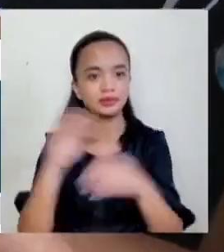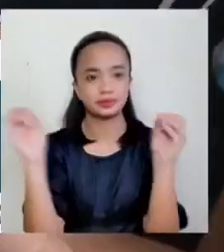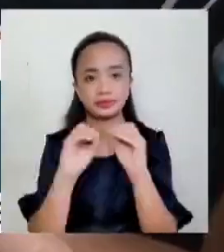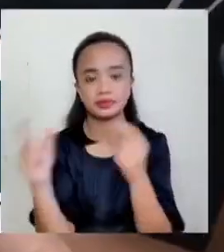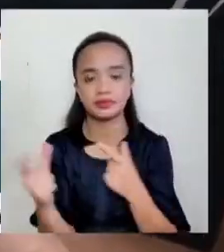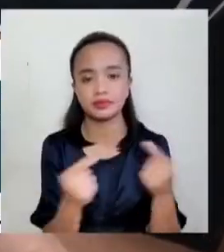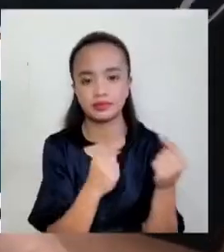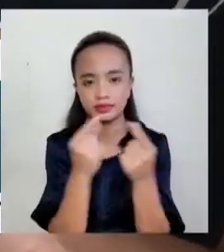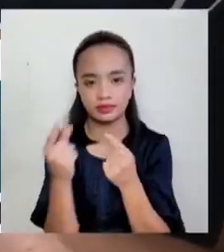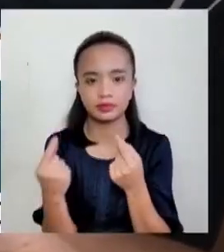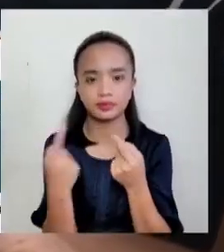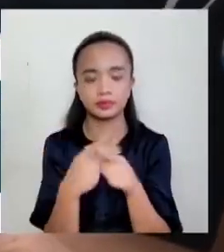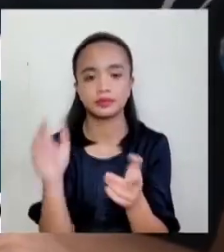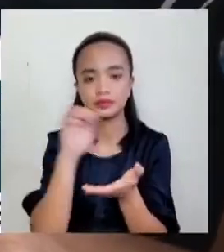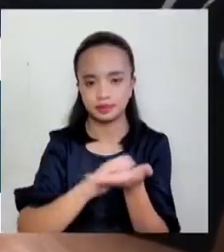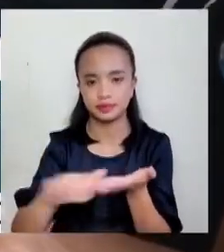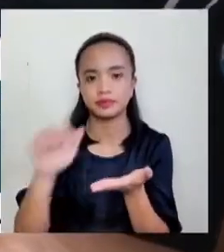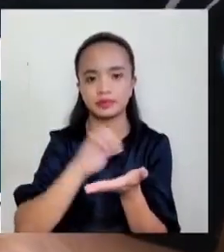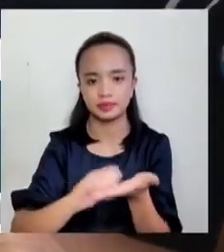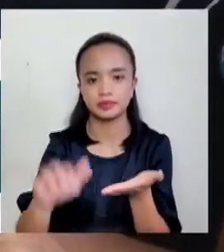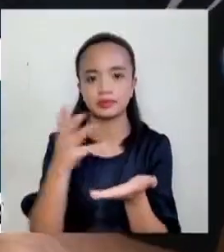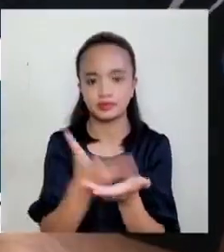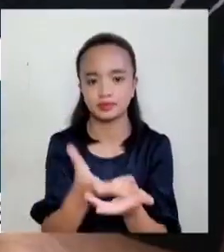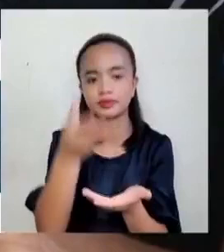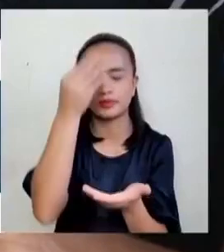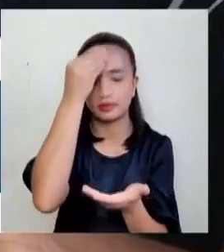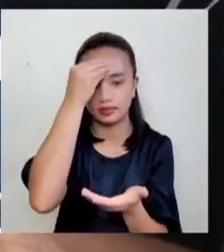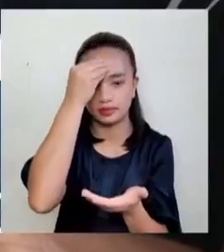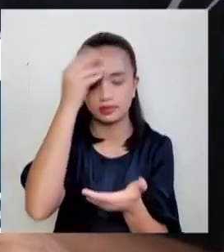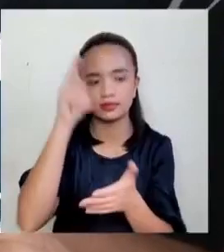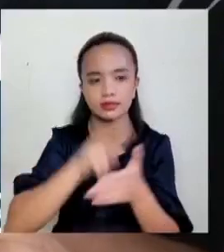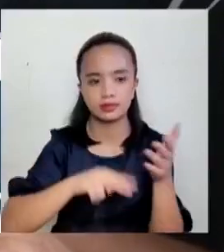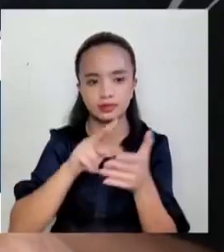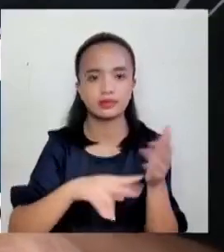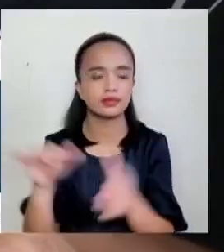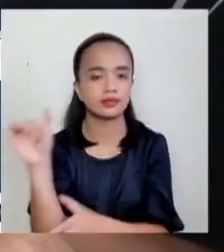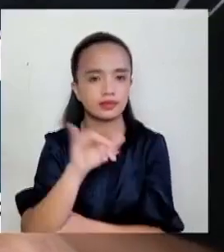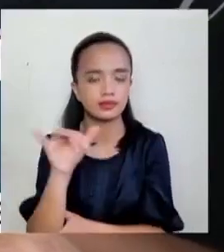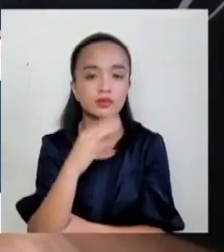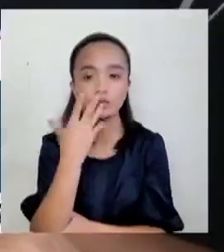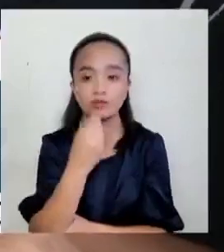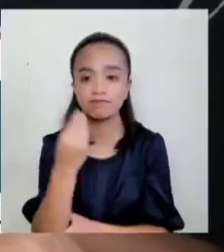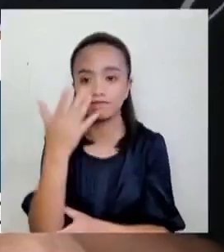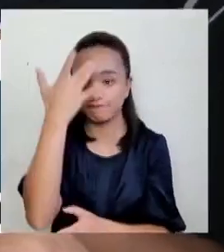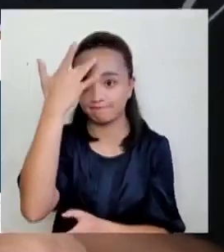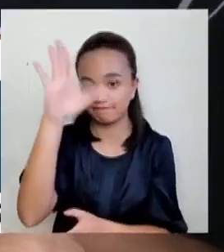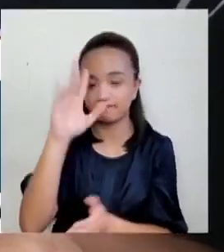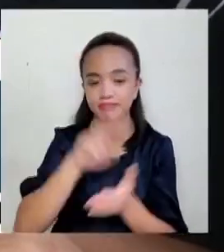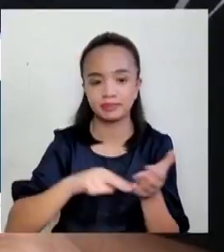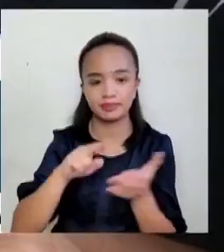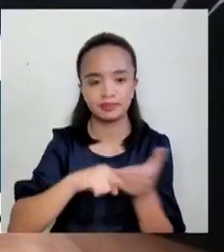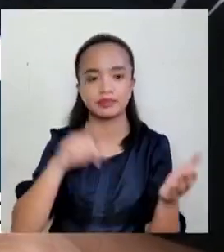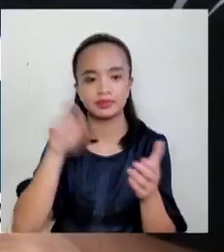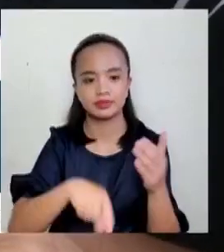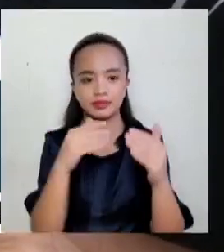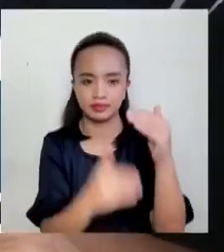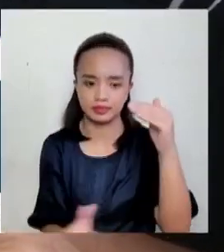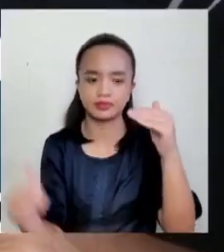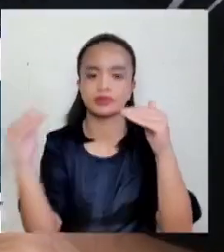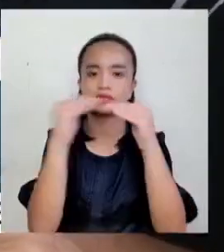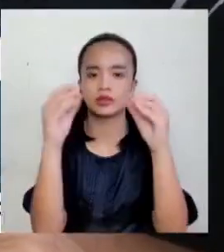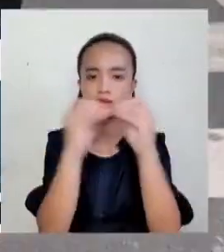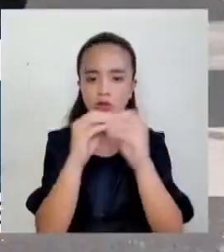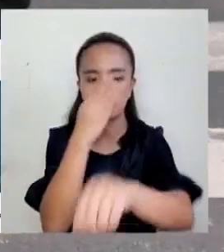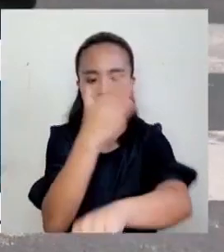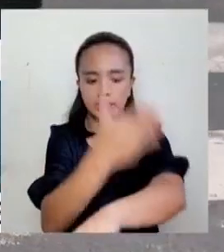kundi mag-practice at matuto magbasa. Even yung mga magagaling na natin na magbasa, dapat i-level up yung kanilang